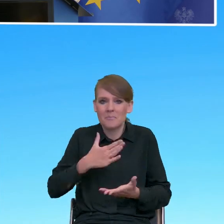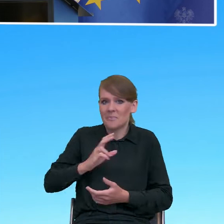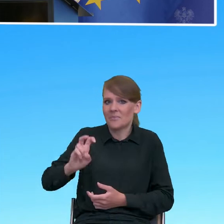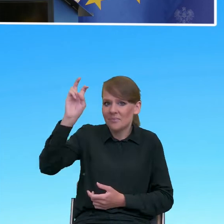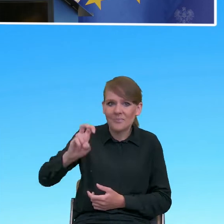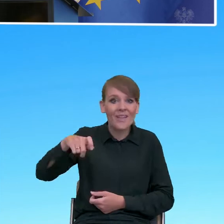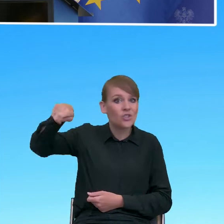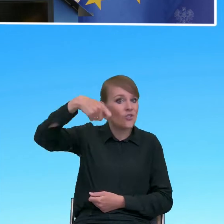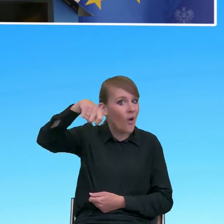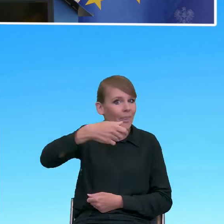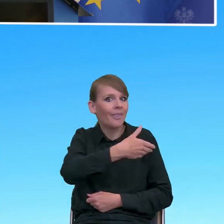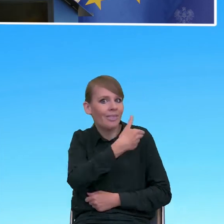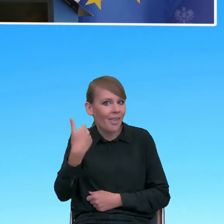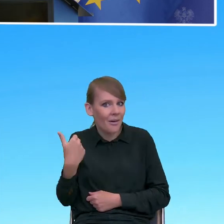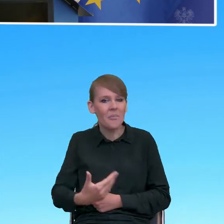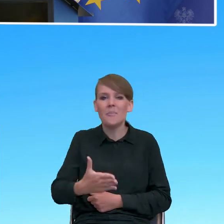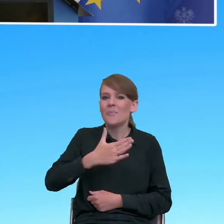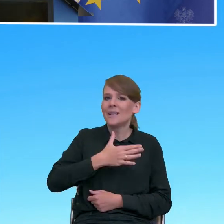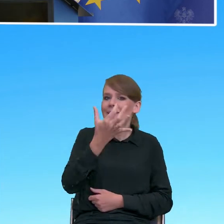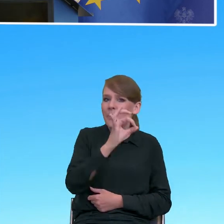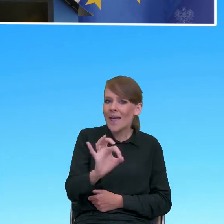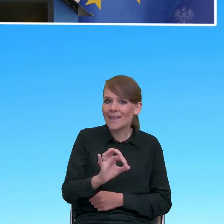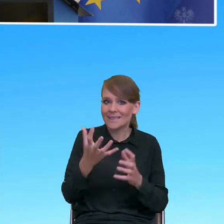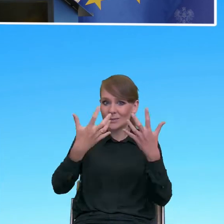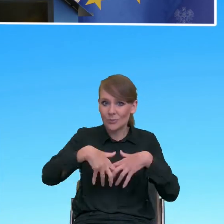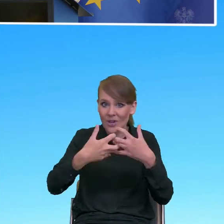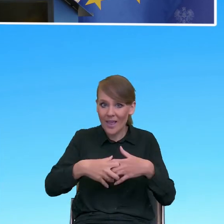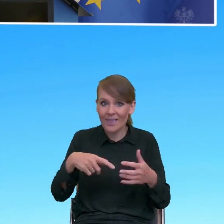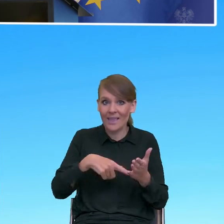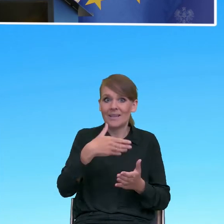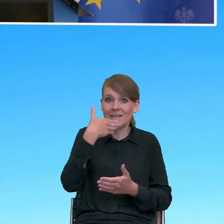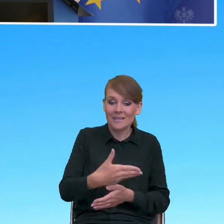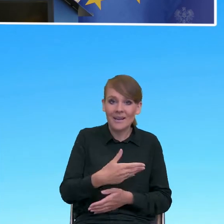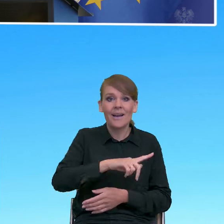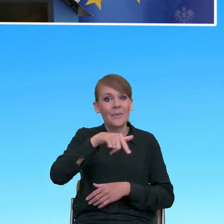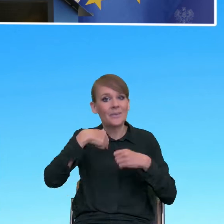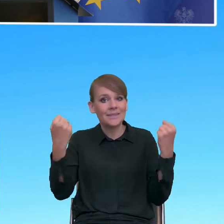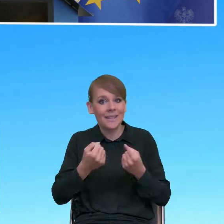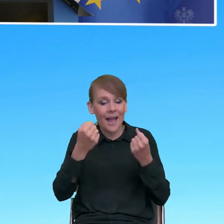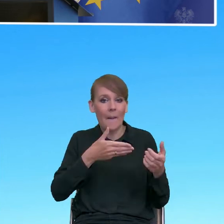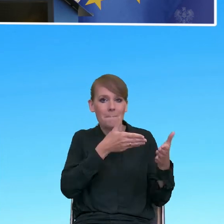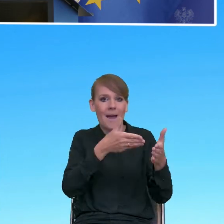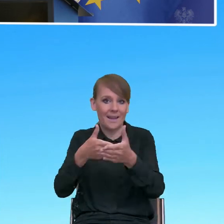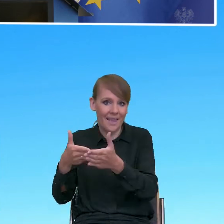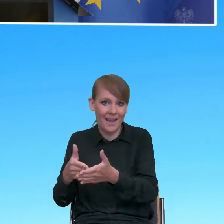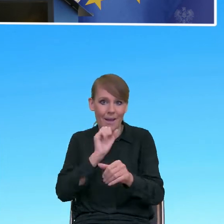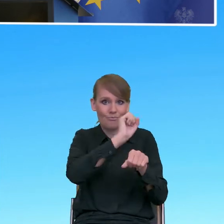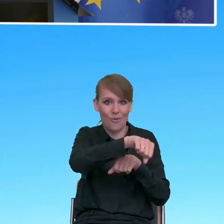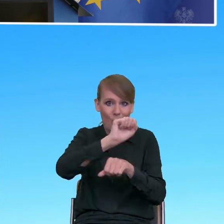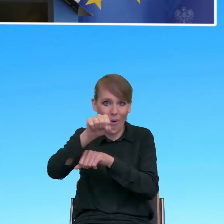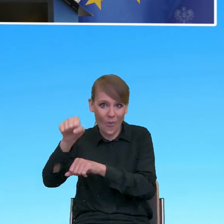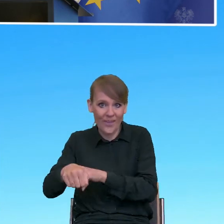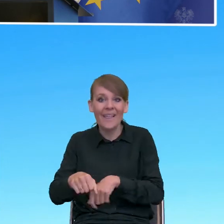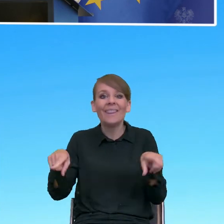mamy specjalistyczny sprzęt, dzięki któremu te bariery staramy się pokonywać. Naszym celem